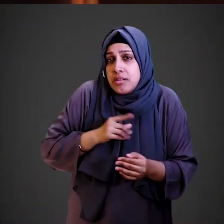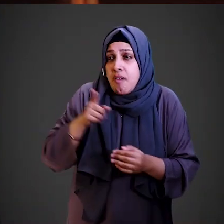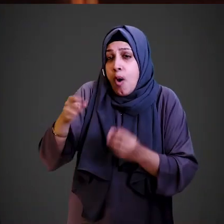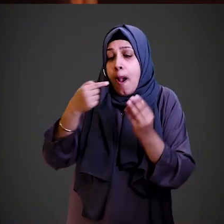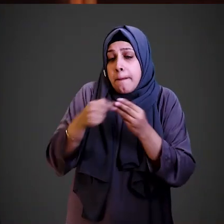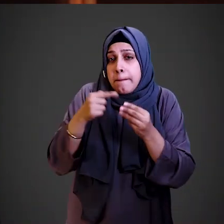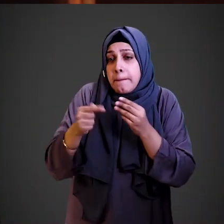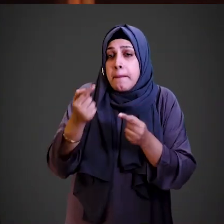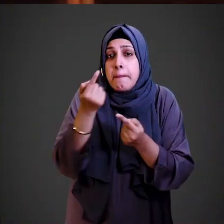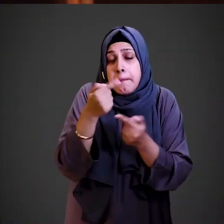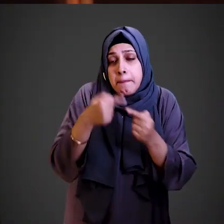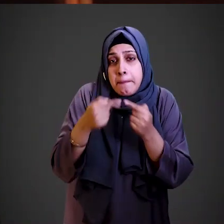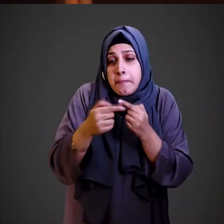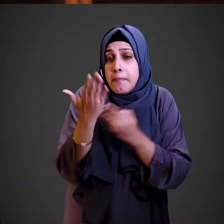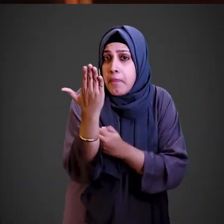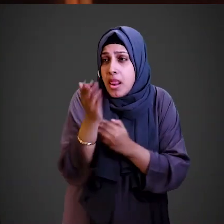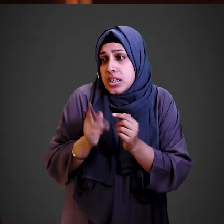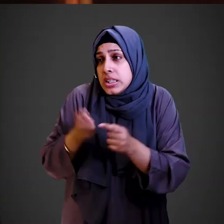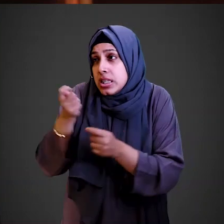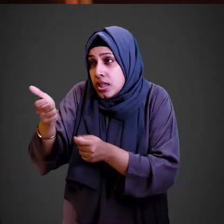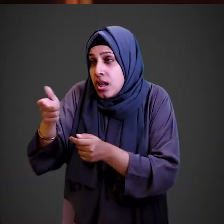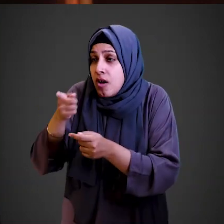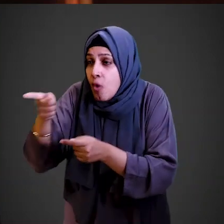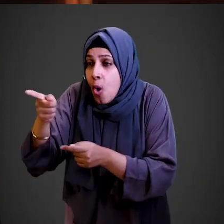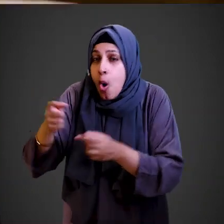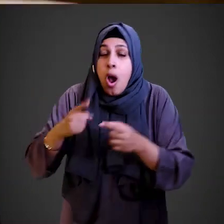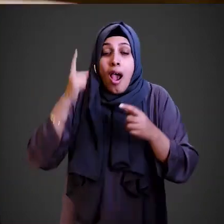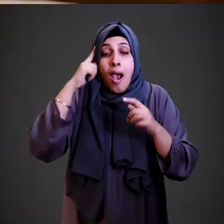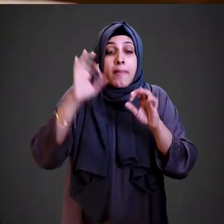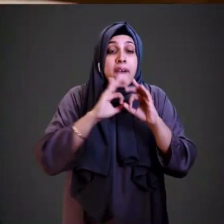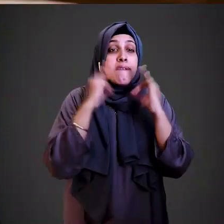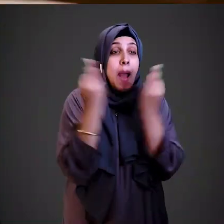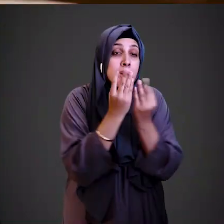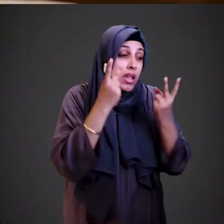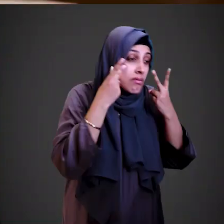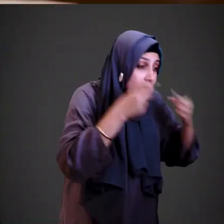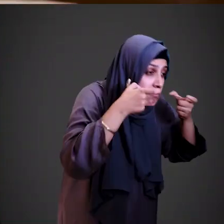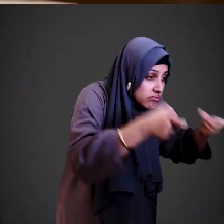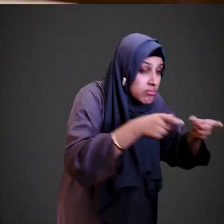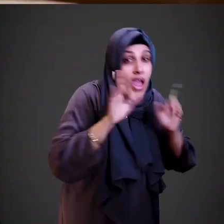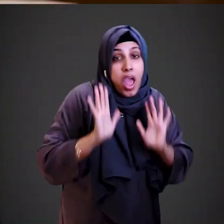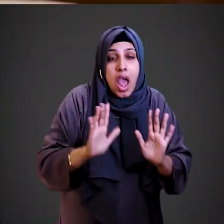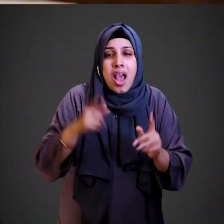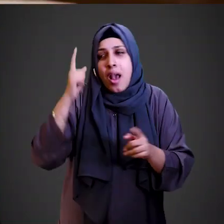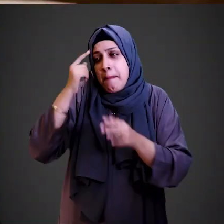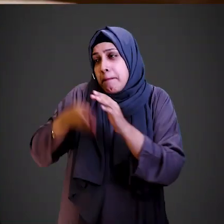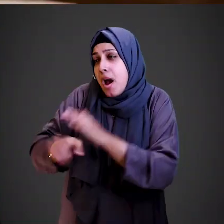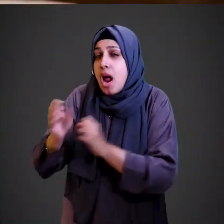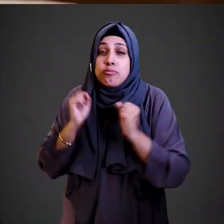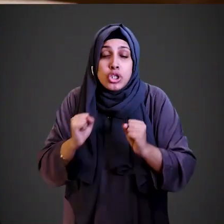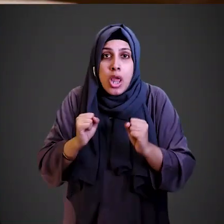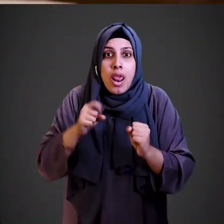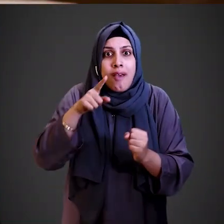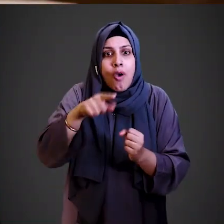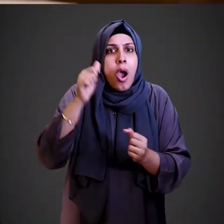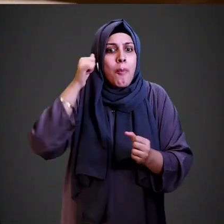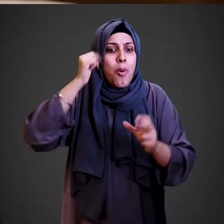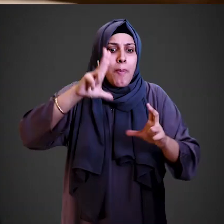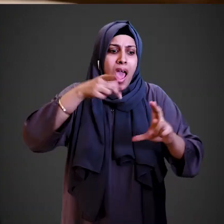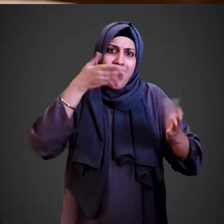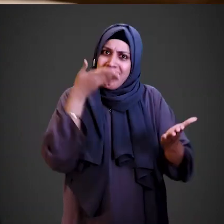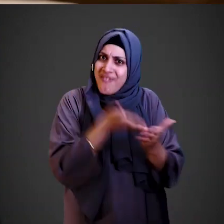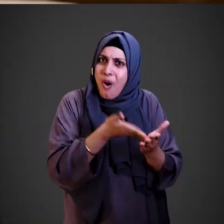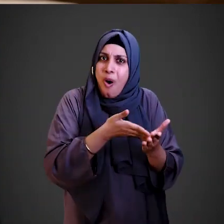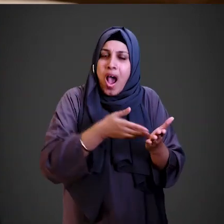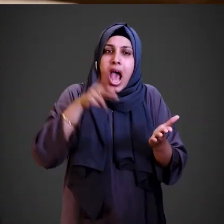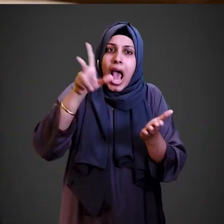करने में या अगर वो अपने ख़ानदान को खुद संभाल रही है तो उसके लिए बहुत आसान है कि वो आज भी किसी स्मार्टफोन को